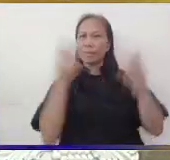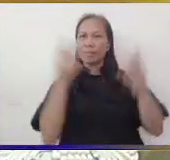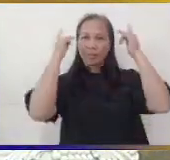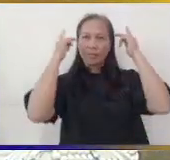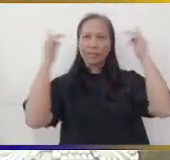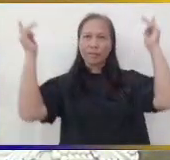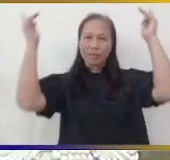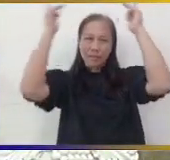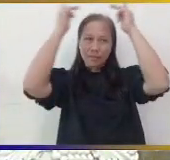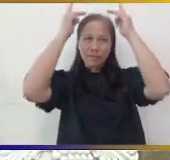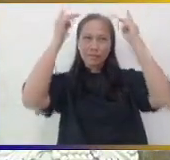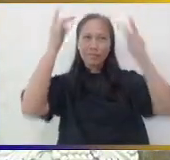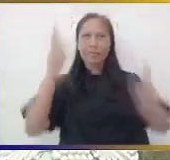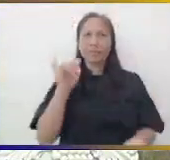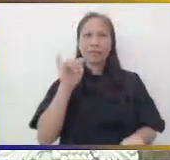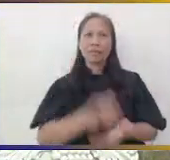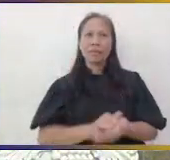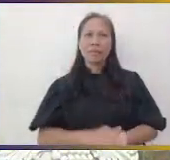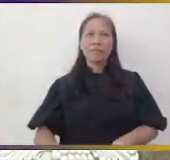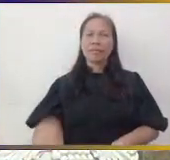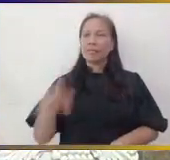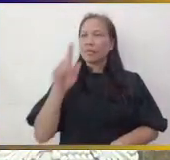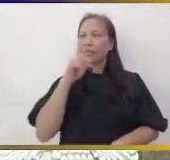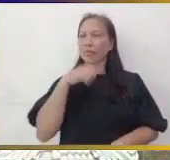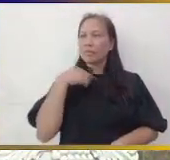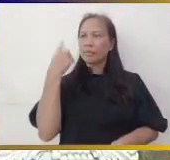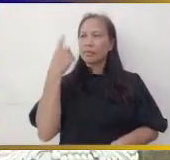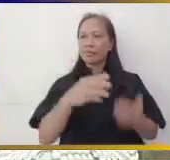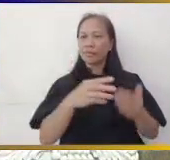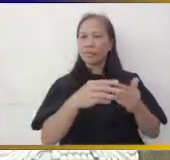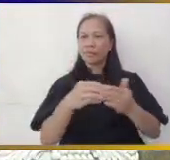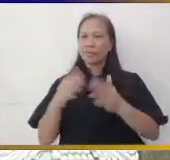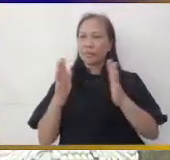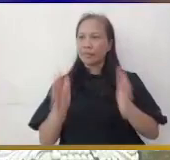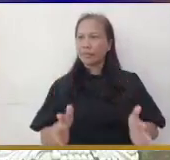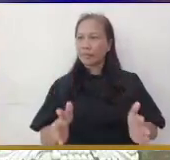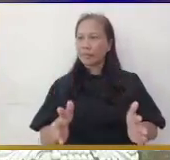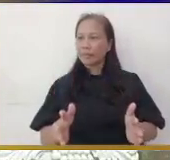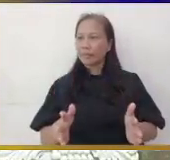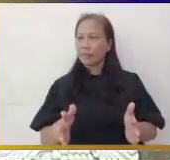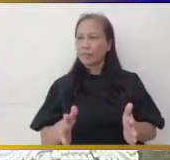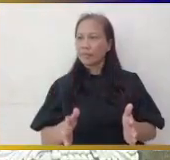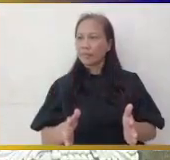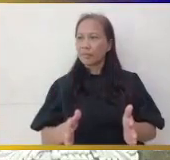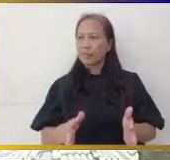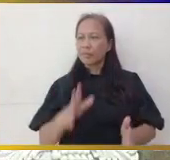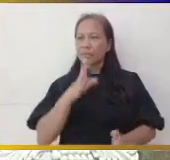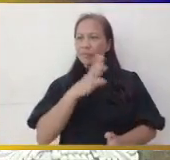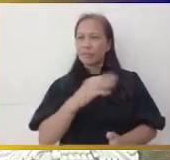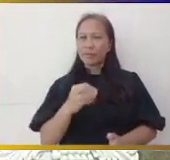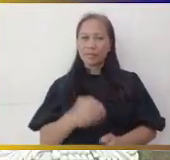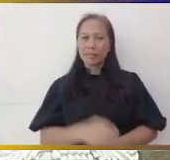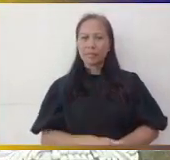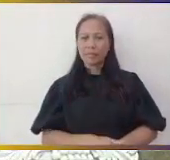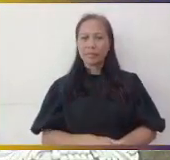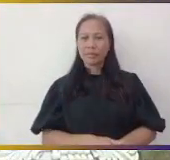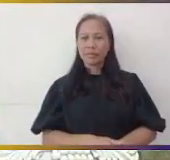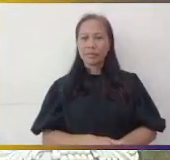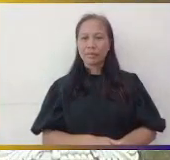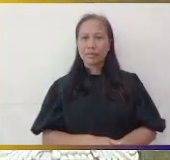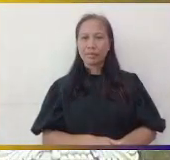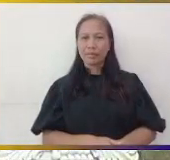kapangyarihan sa isang gobyerno Yung simbahan po ng katoliko which is natutunan ni Arnold of